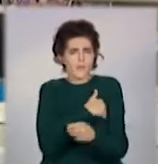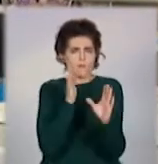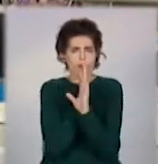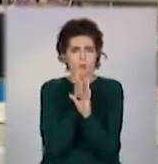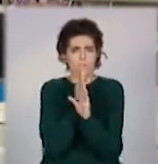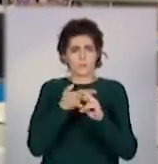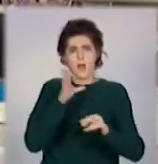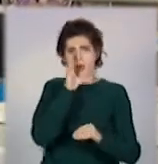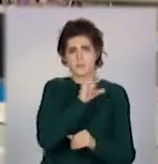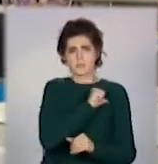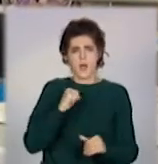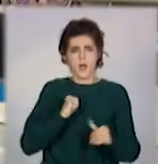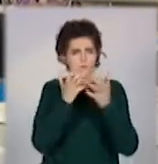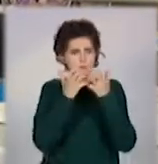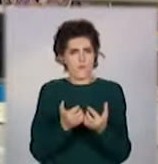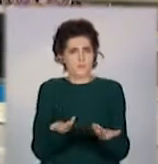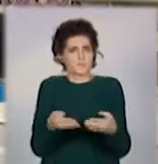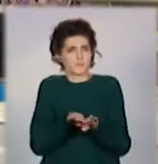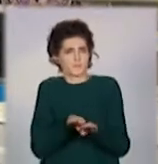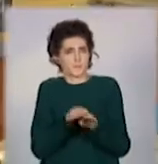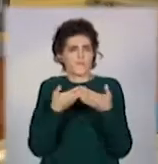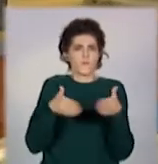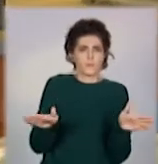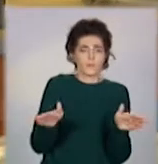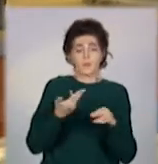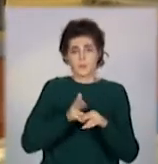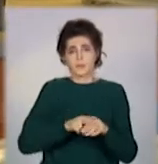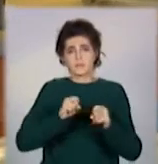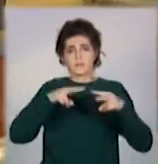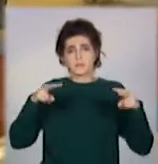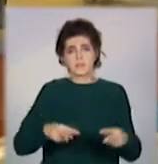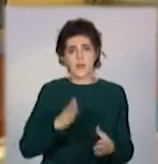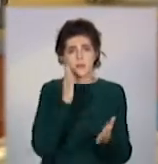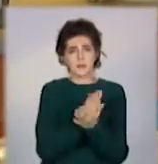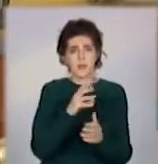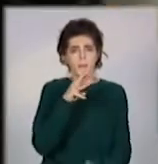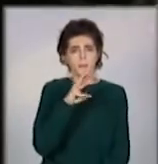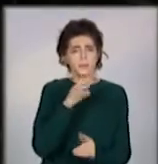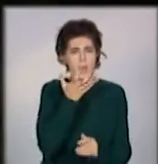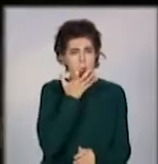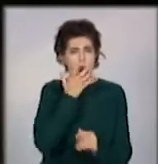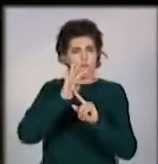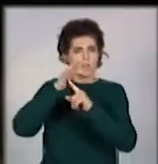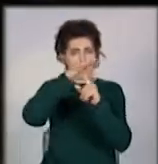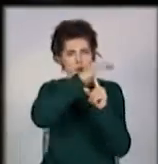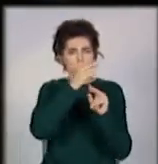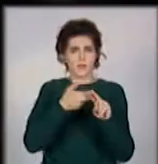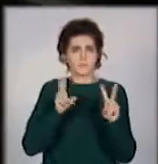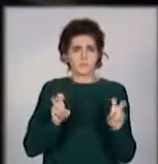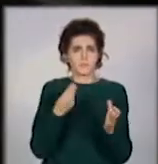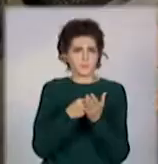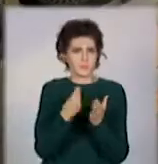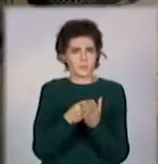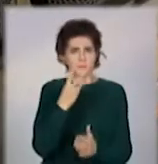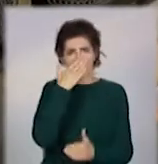буде виключатися, коли необхідно, тобто економити електроенергію. А це хід продажів – тепловентилятор. Найбюджетніший варіант. Коштує